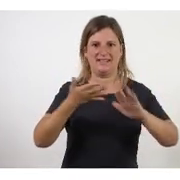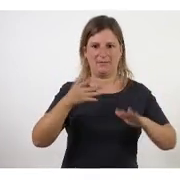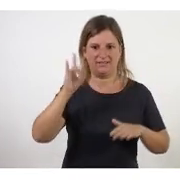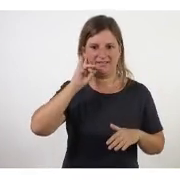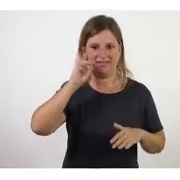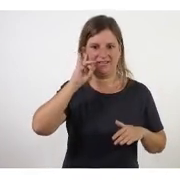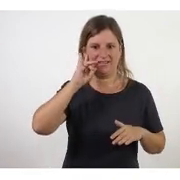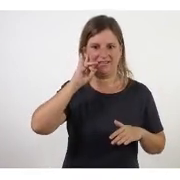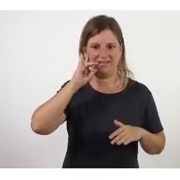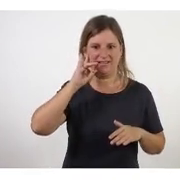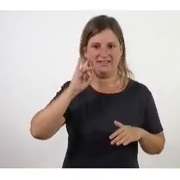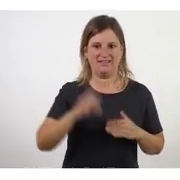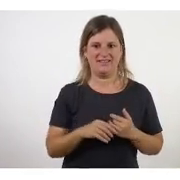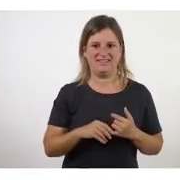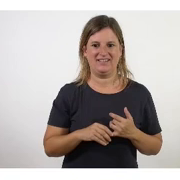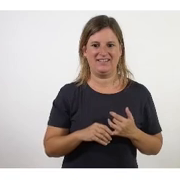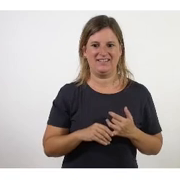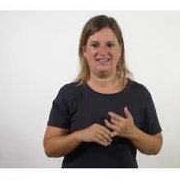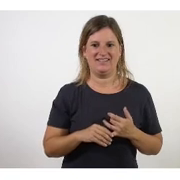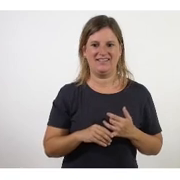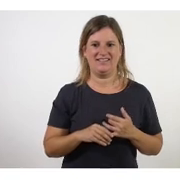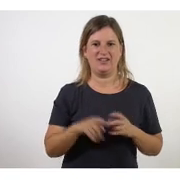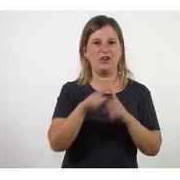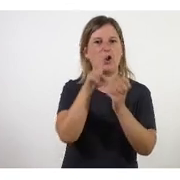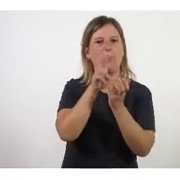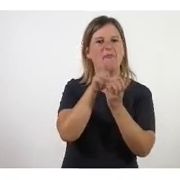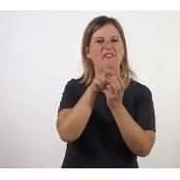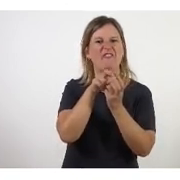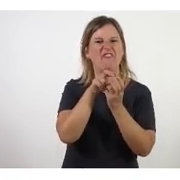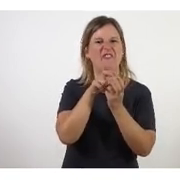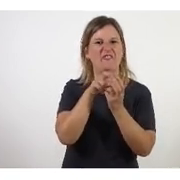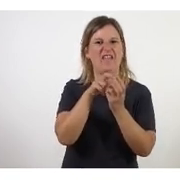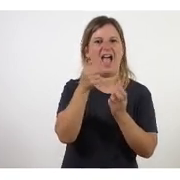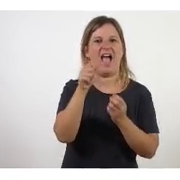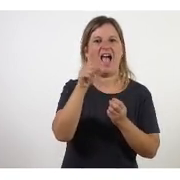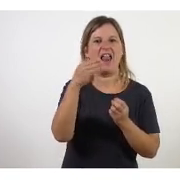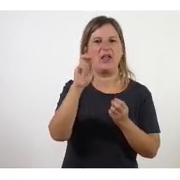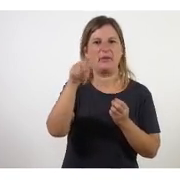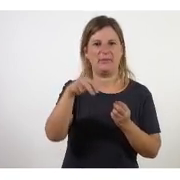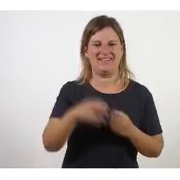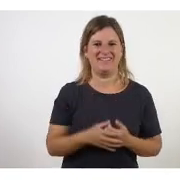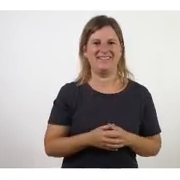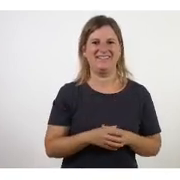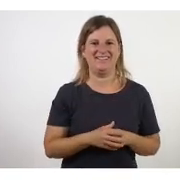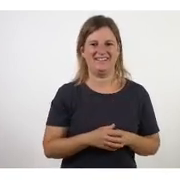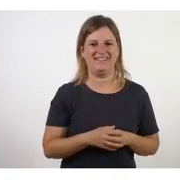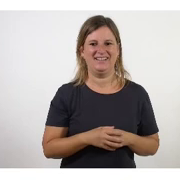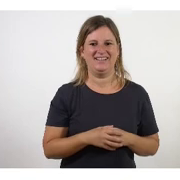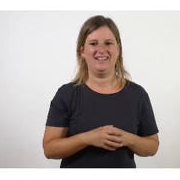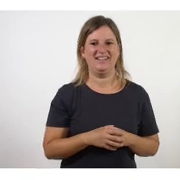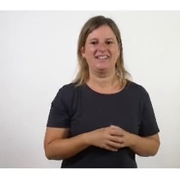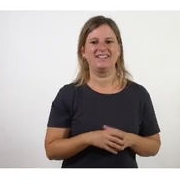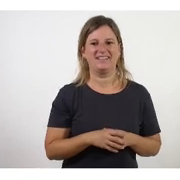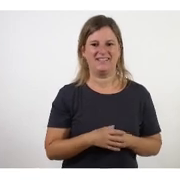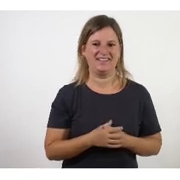bé, Enric? Hem vist... Una mica com els esquirols aquells de... Sí, de l'Alvin. Exacte. Alvin.